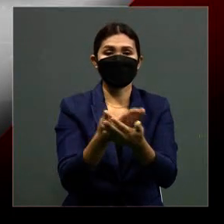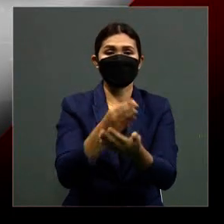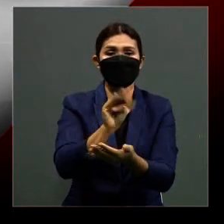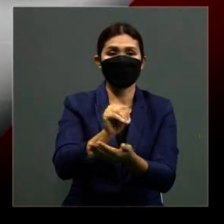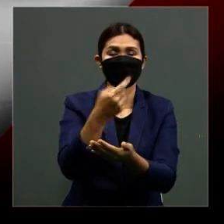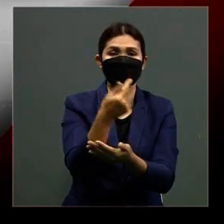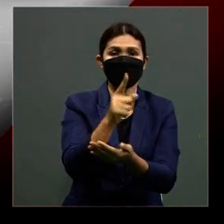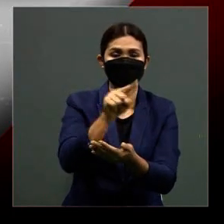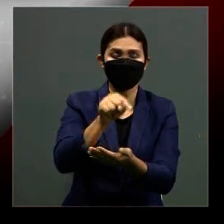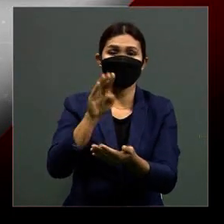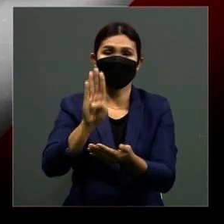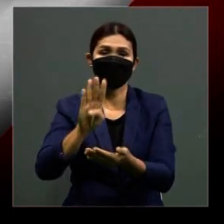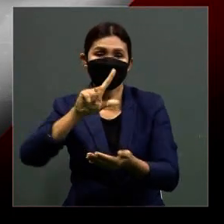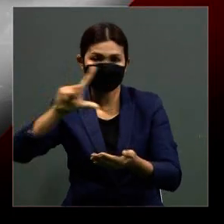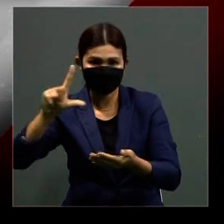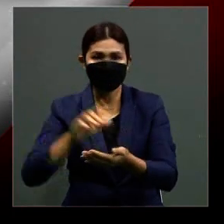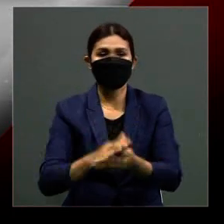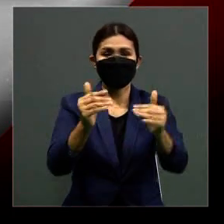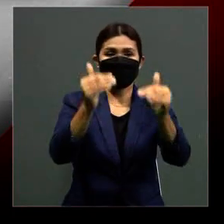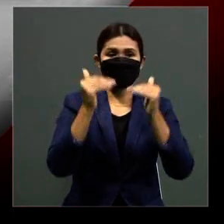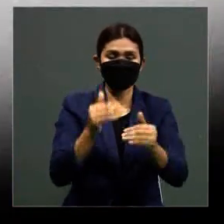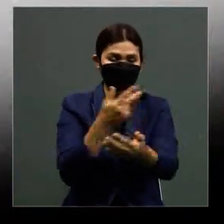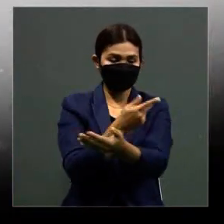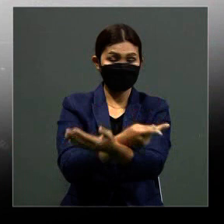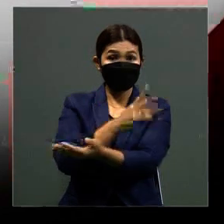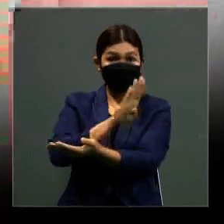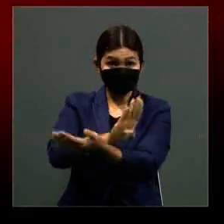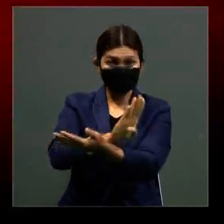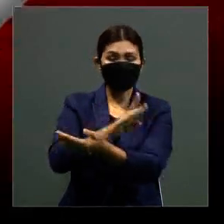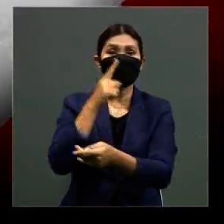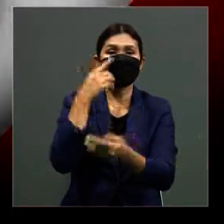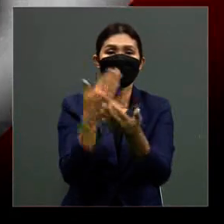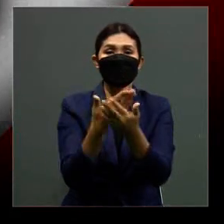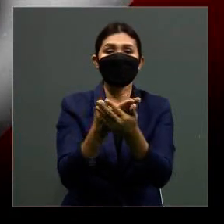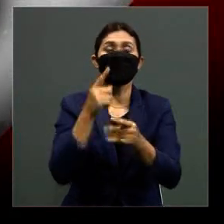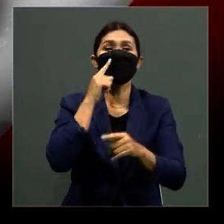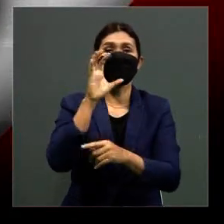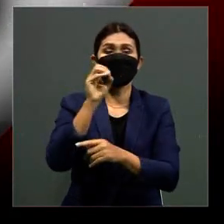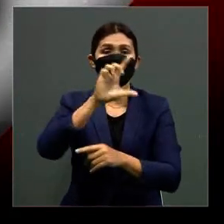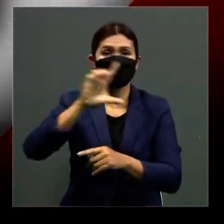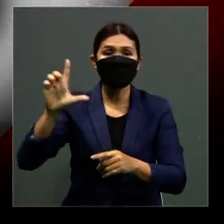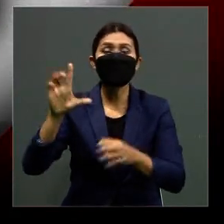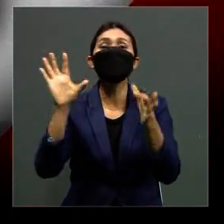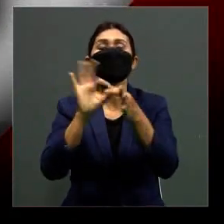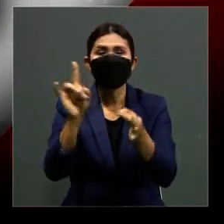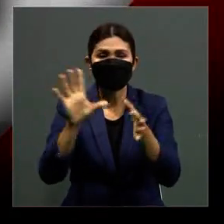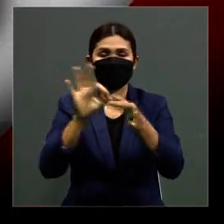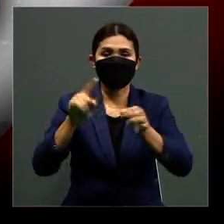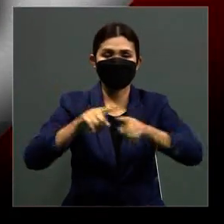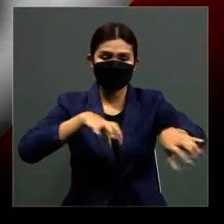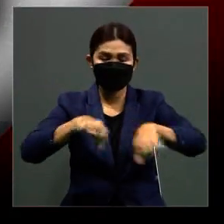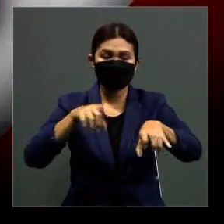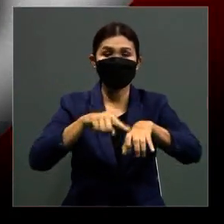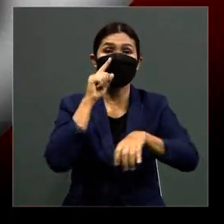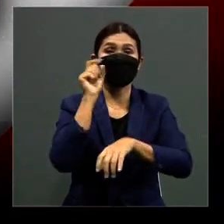บาทส่วนที่จังหวัดกระบี่ค่ะเสนอ 1โครงการก็คือวงเงิน 50ล้านบาทโครงการเพิ่มศักยภาพการบริการทางการแพทย์